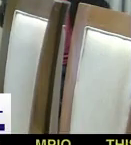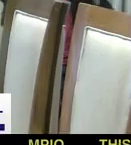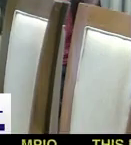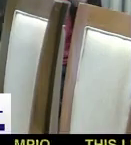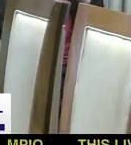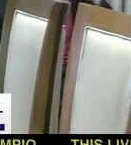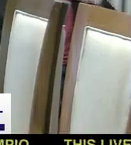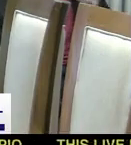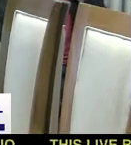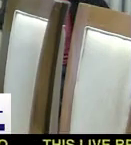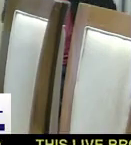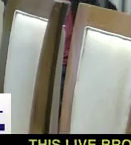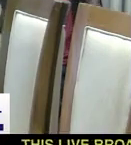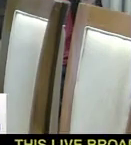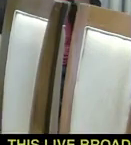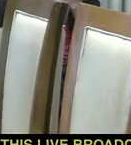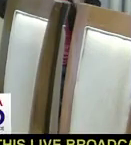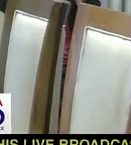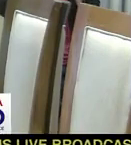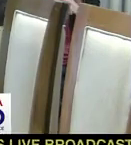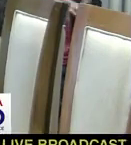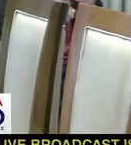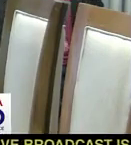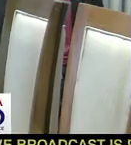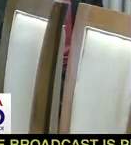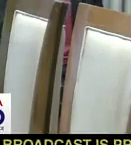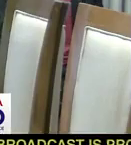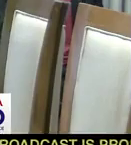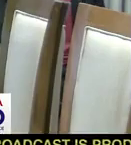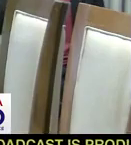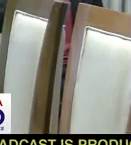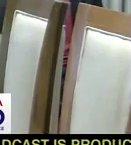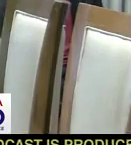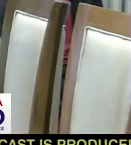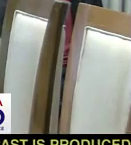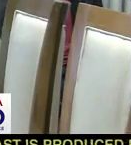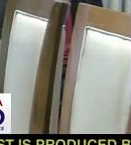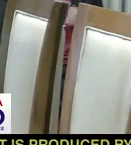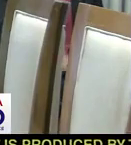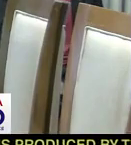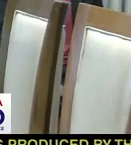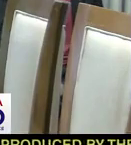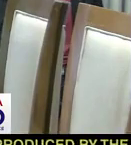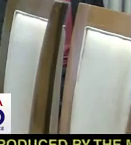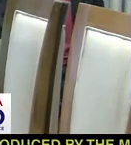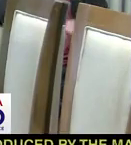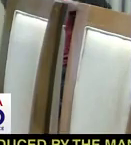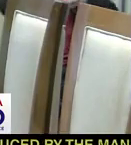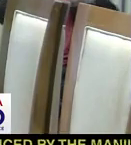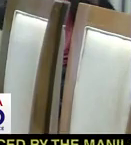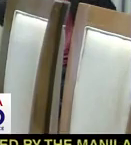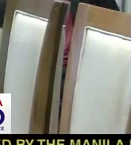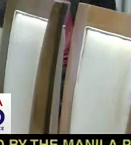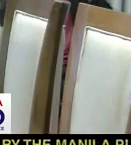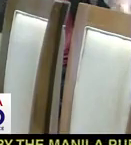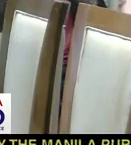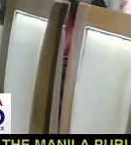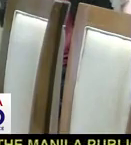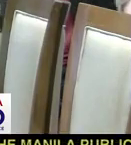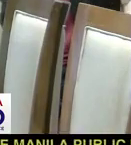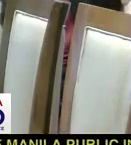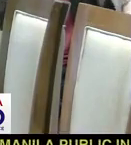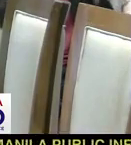Opo. Programa naman ng ano yun? Ng ating local na Department of Tourism